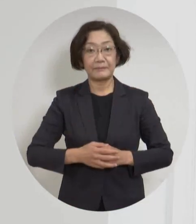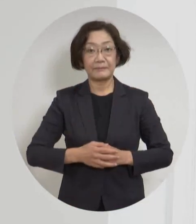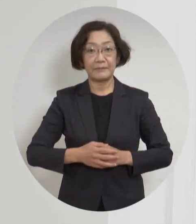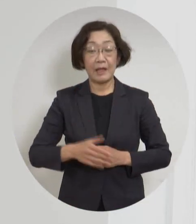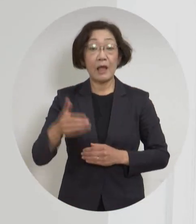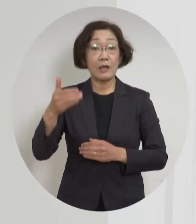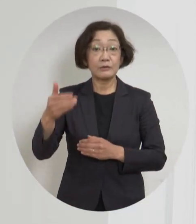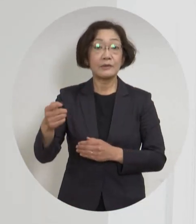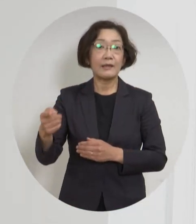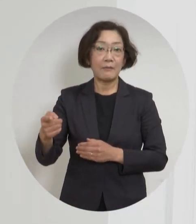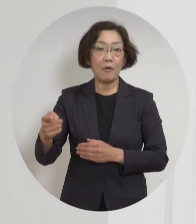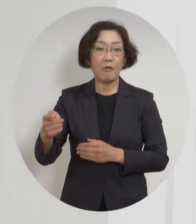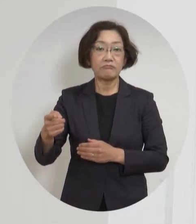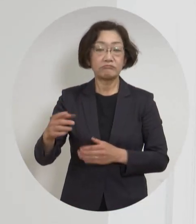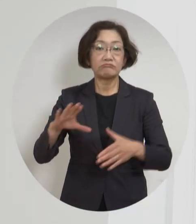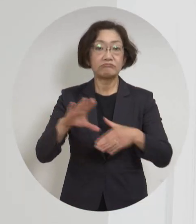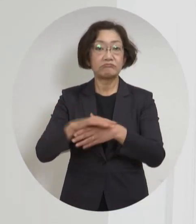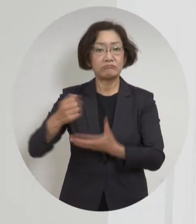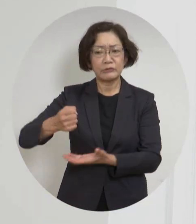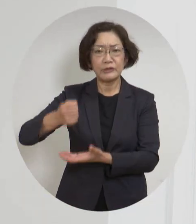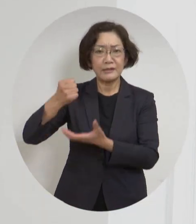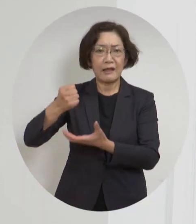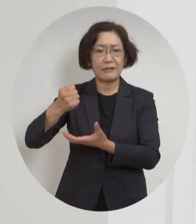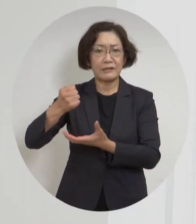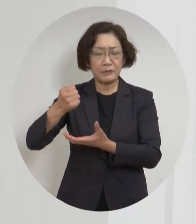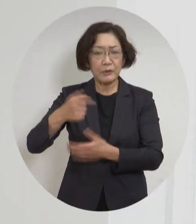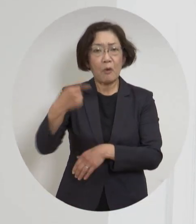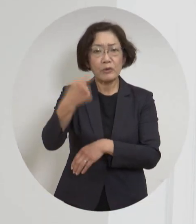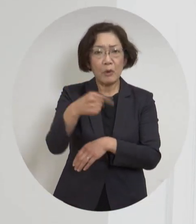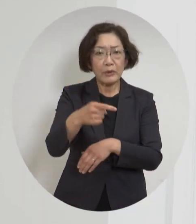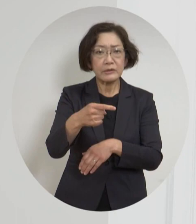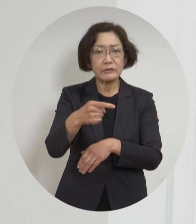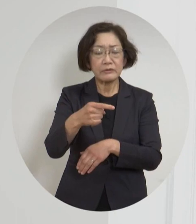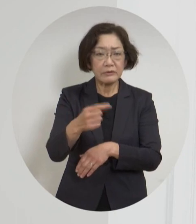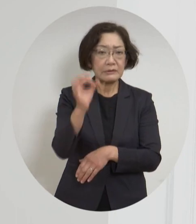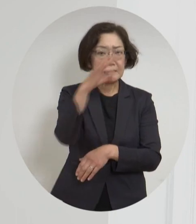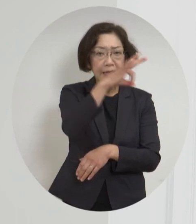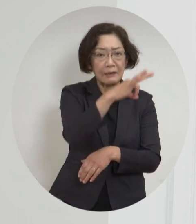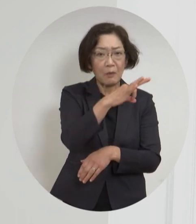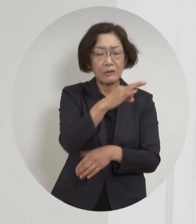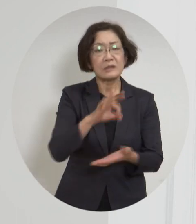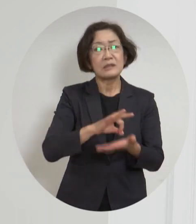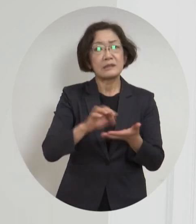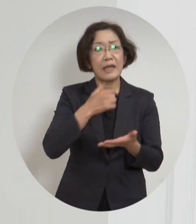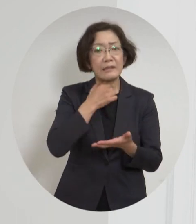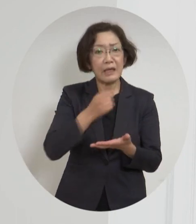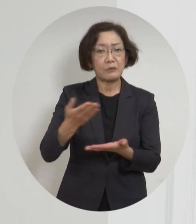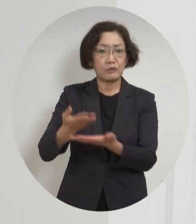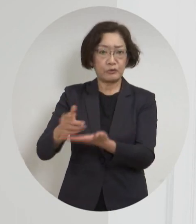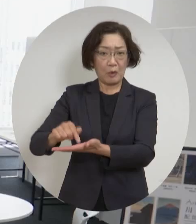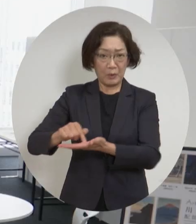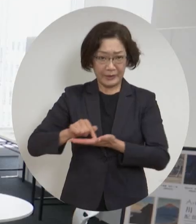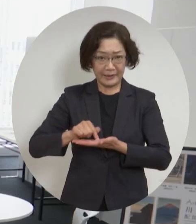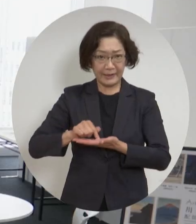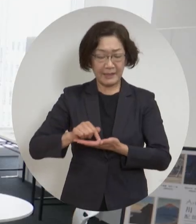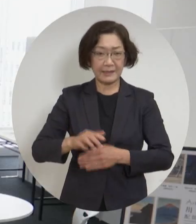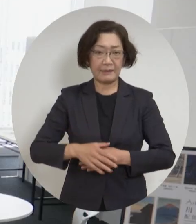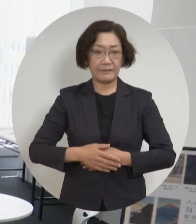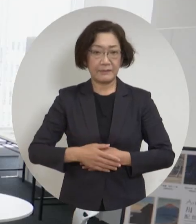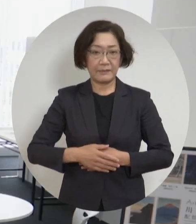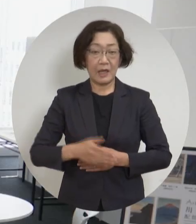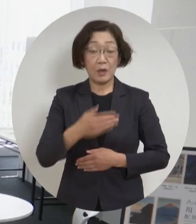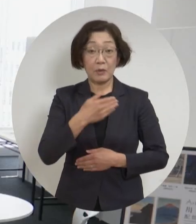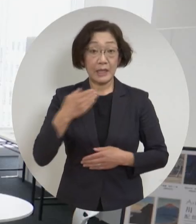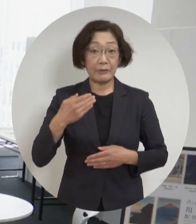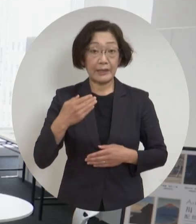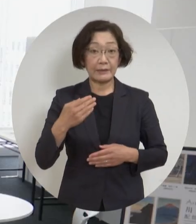大田区様からも所蔵する文化財を教育や文化振興、観光活性化に活用したいといったお声をいただきました。我々の